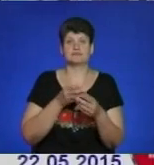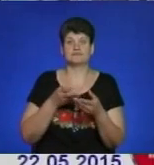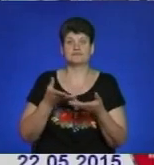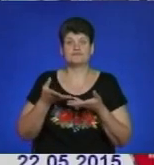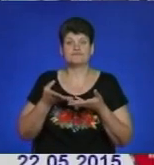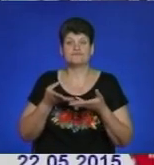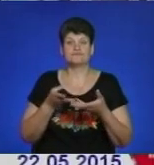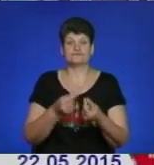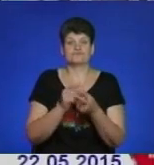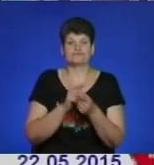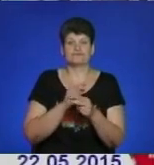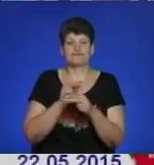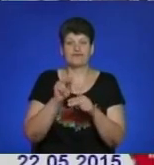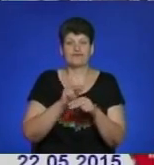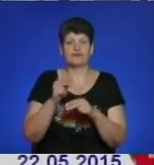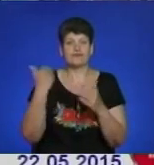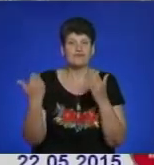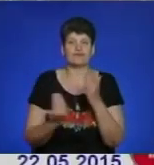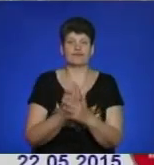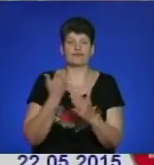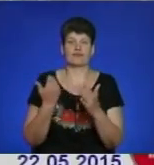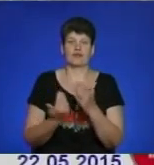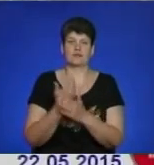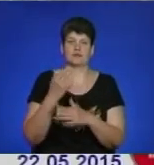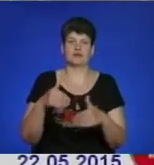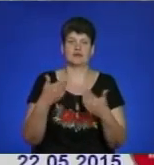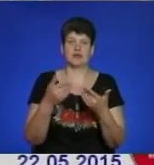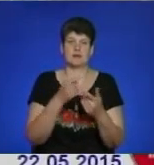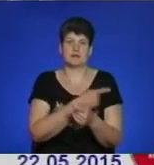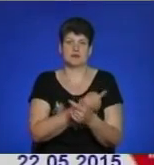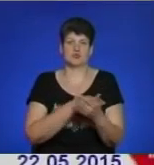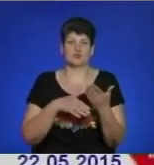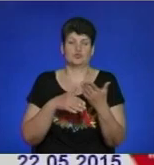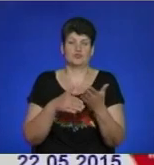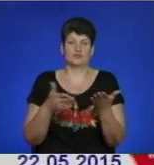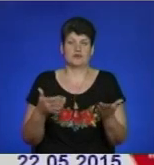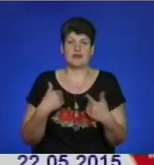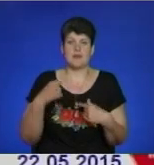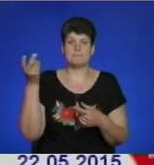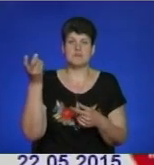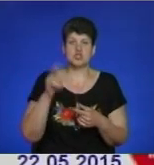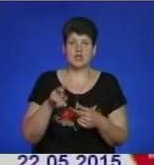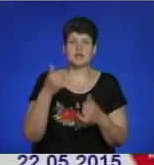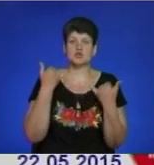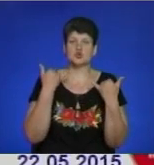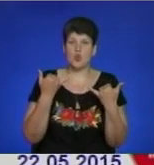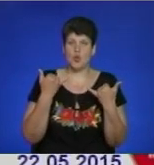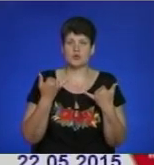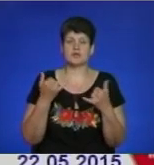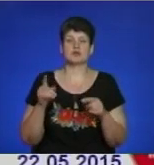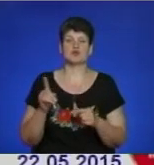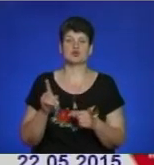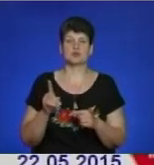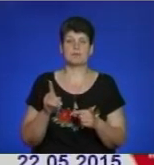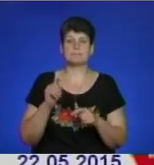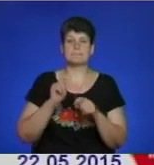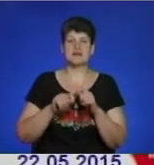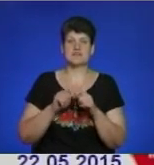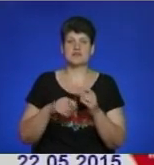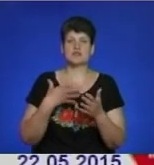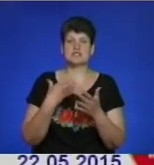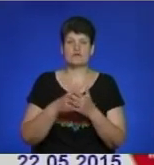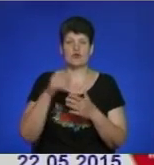надзвичайно масштабними і болючими. Змагання із надання першої медичної допомоги відбуваються в усіх обласних центрах. У